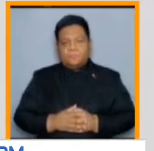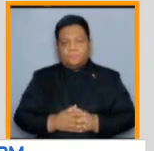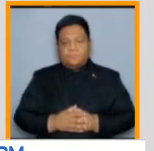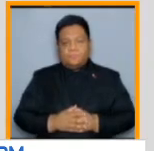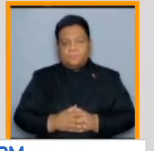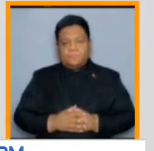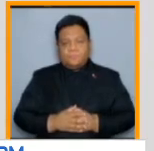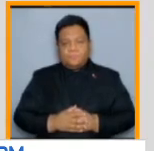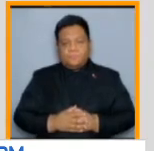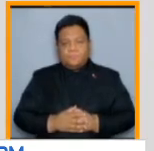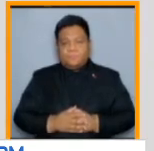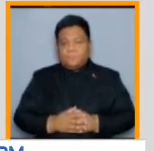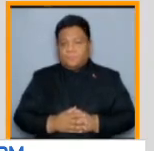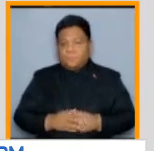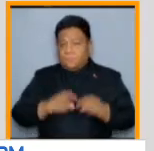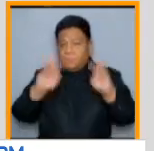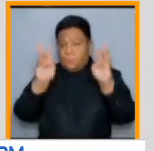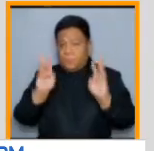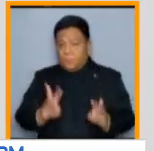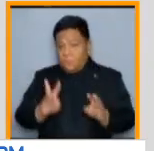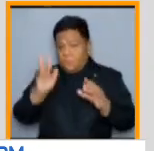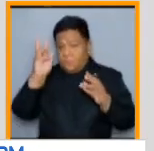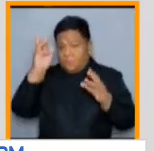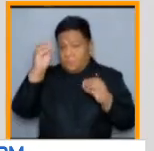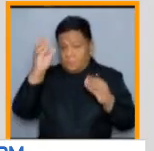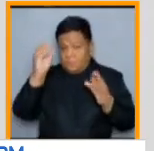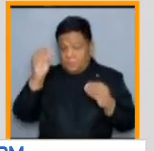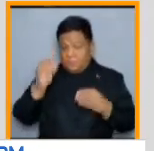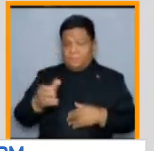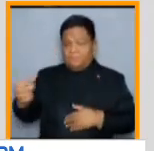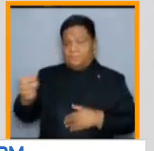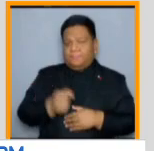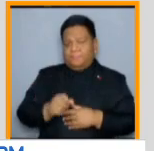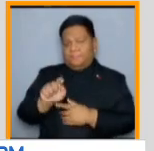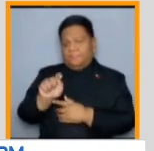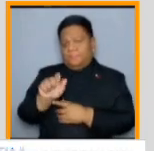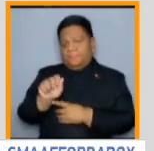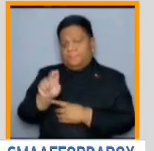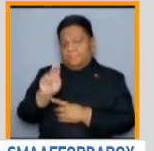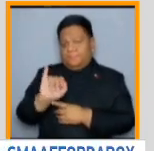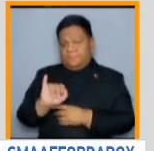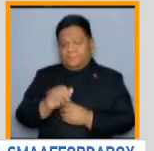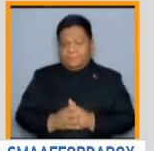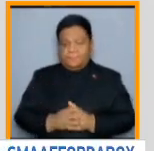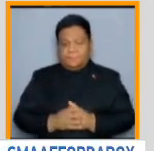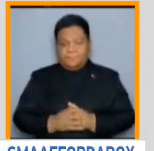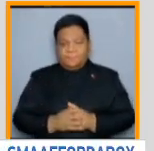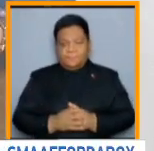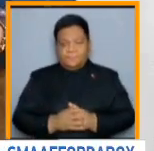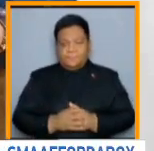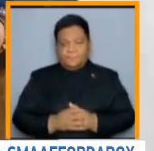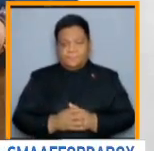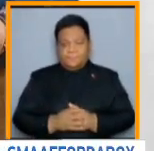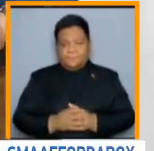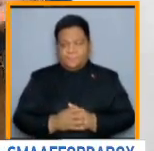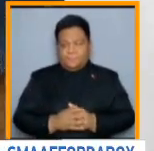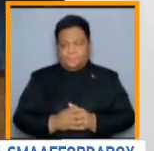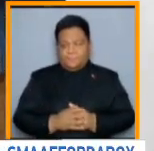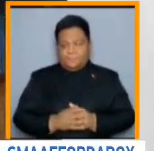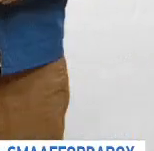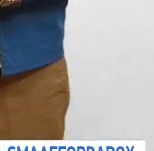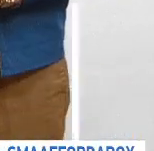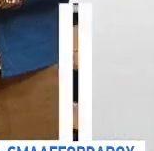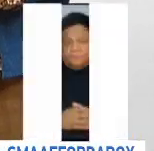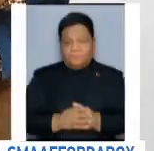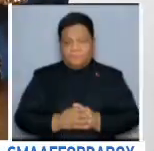Sulat panahon ni GMA resident meteorologist na Nathaniel Mangtani Cruz. O mga